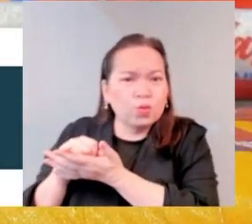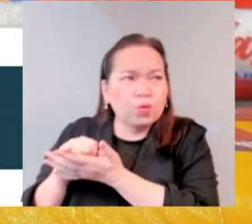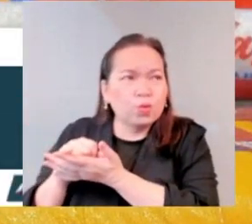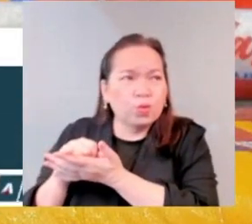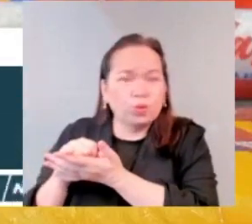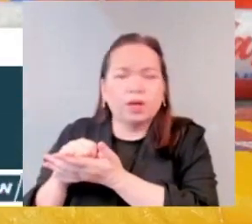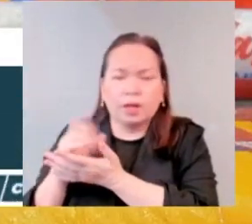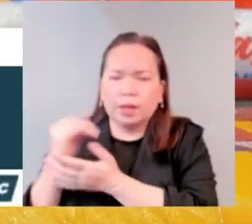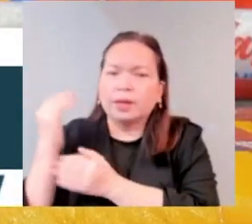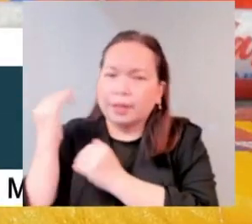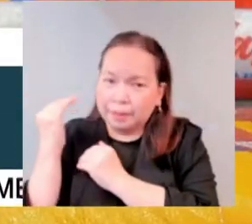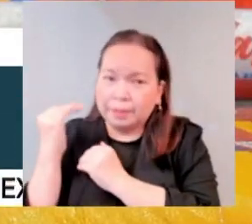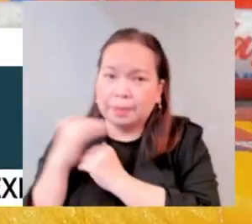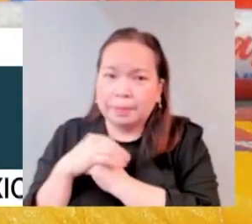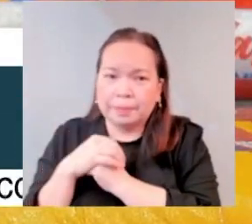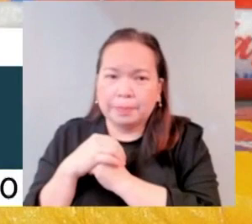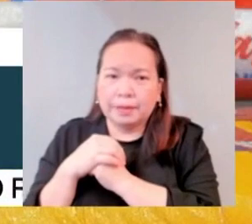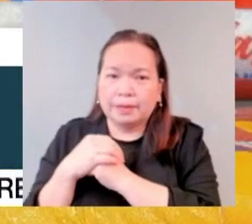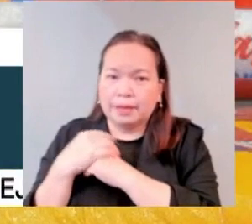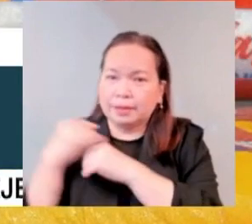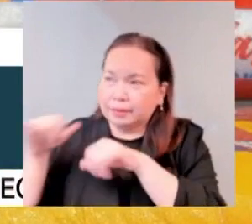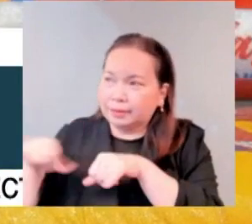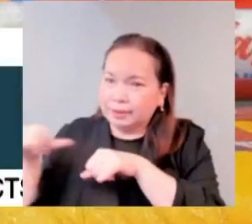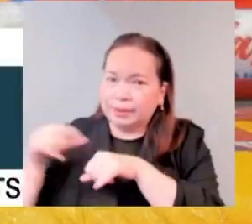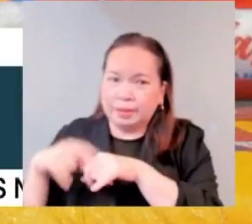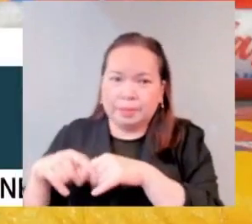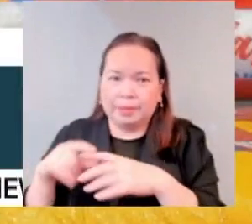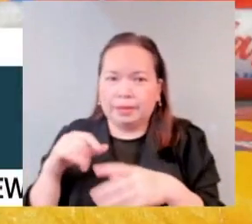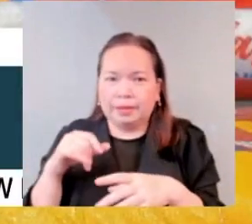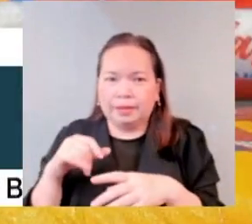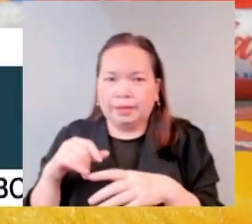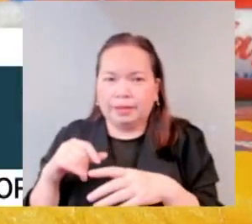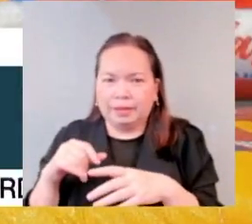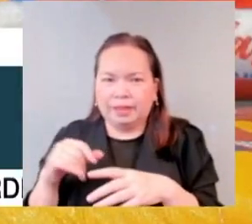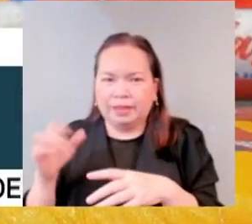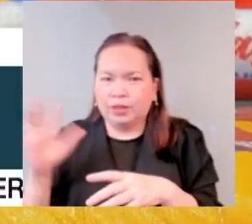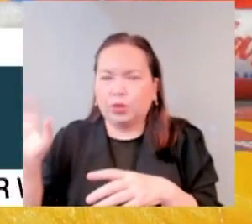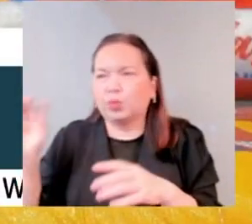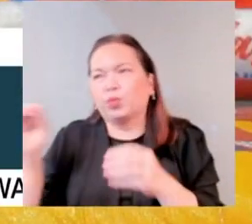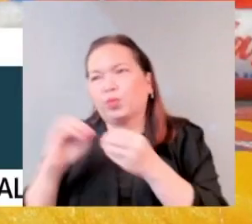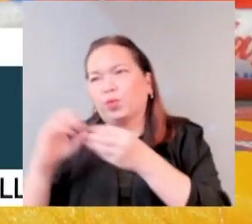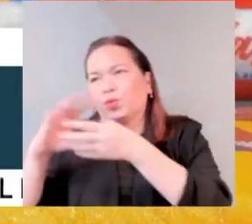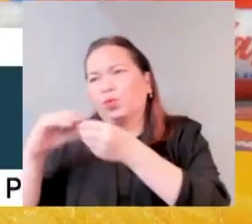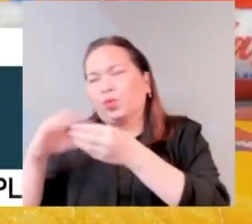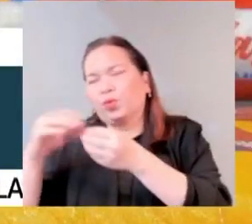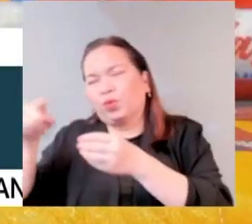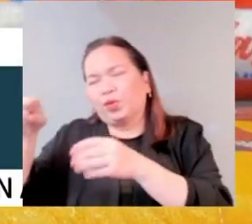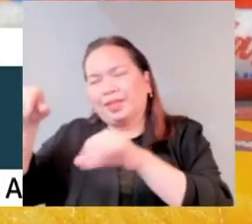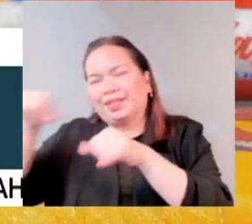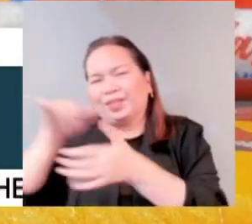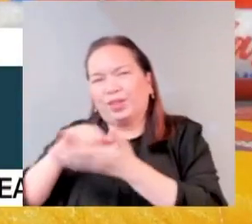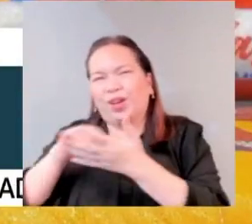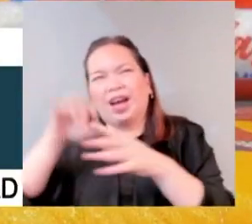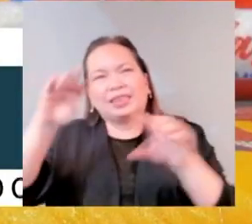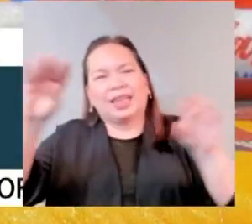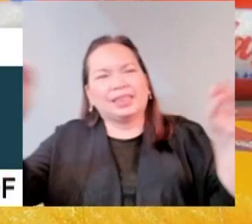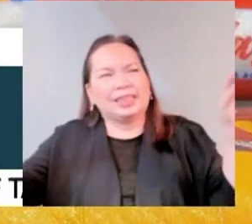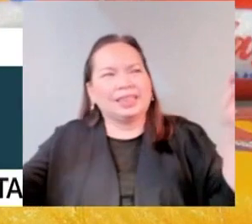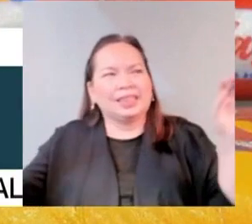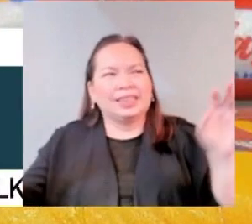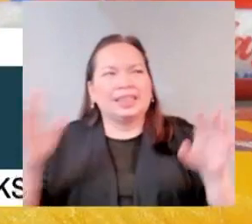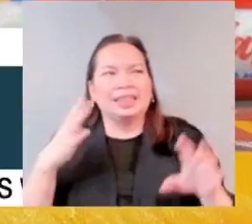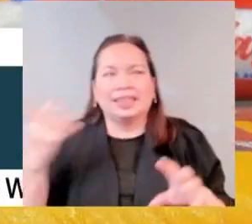mga nangyari sa amin nung nasa New York kami, dahil bachelor pa po kami at marami kaming adventure